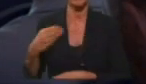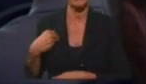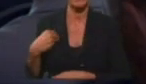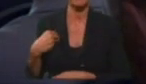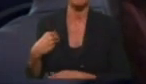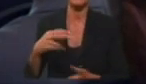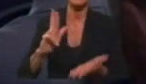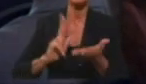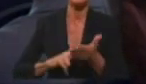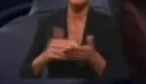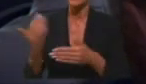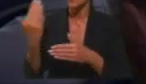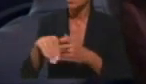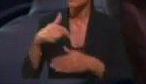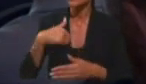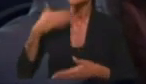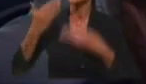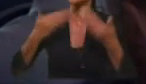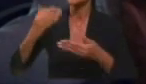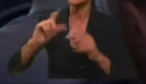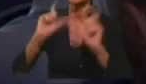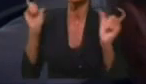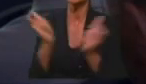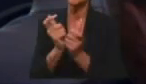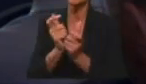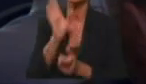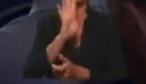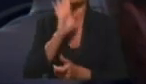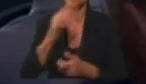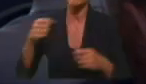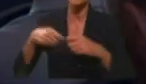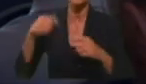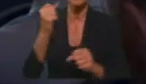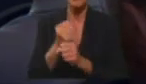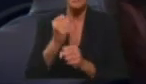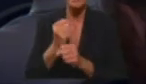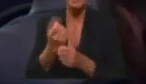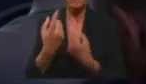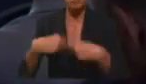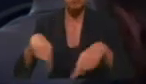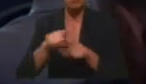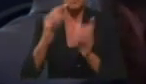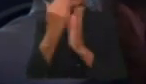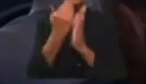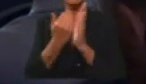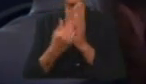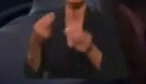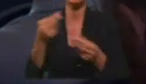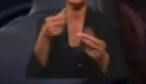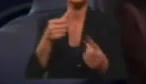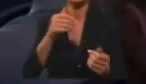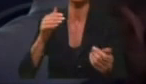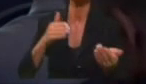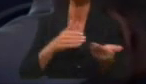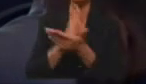Na zakończenie chciałabym życzyć nam wszystkim równie owocnej współpracy przy realizacji programów finansowanych przez